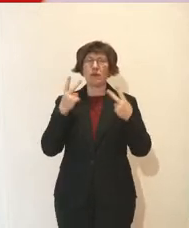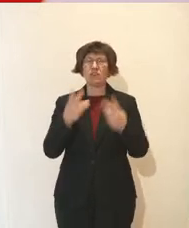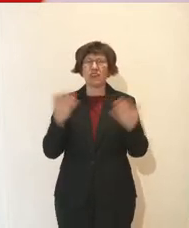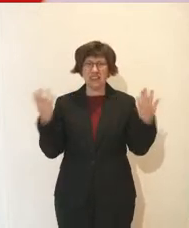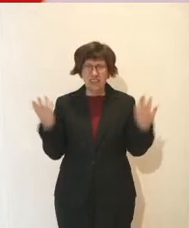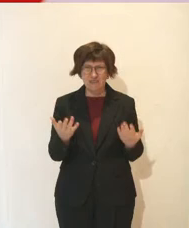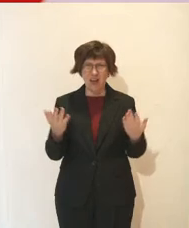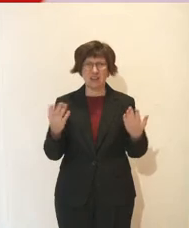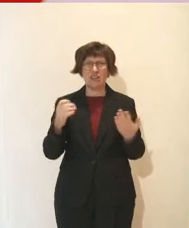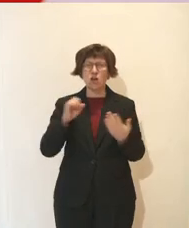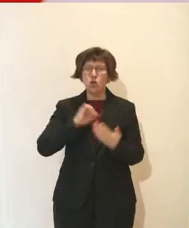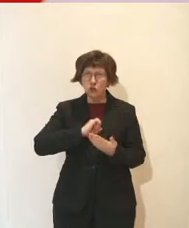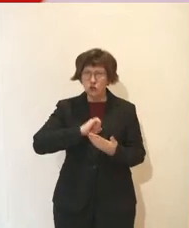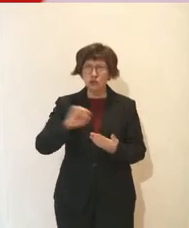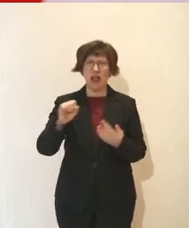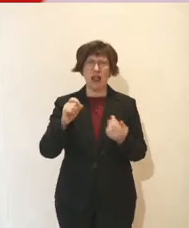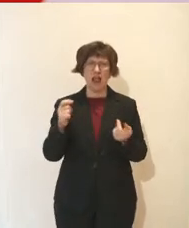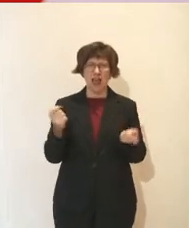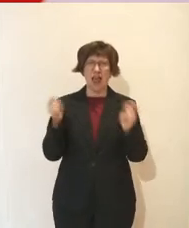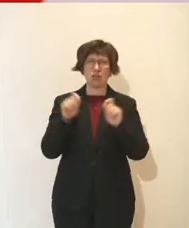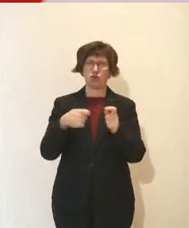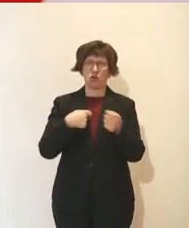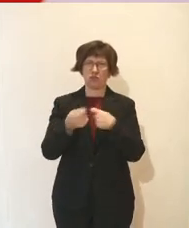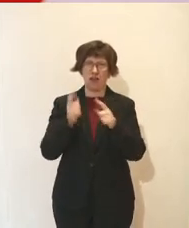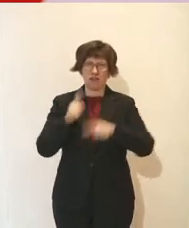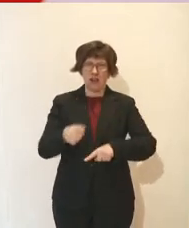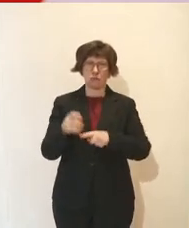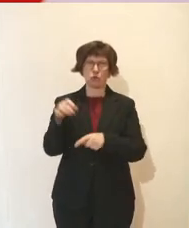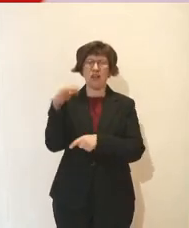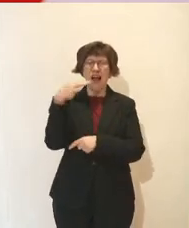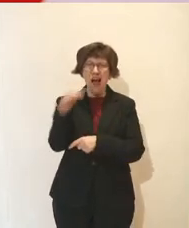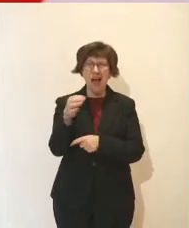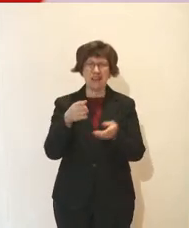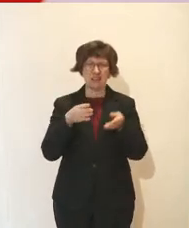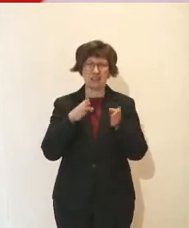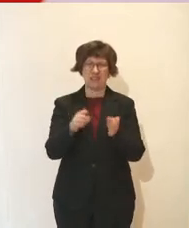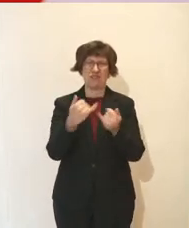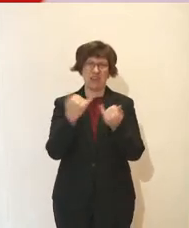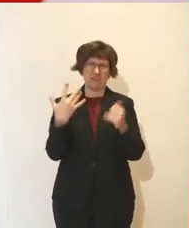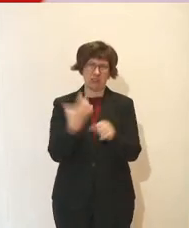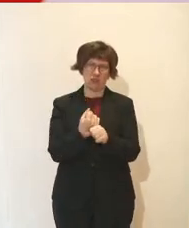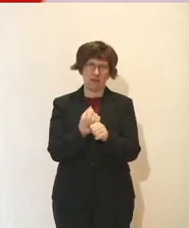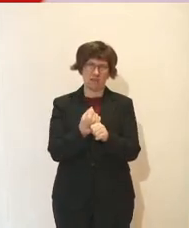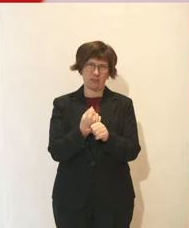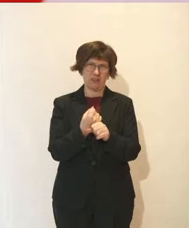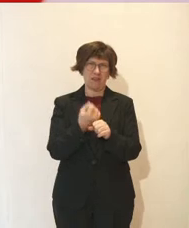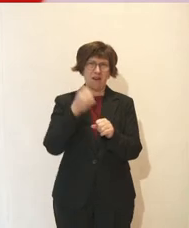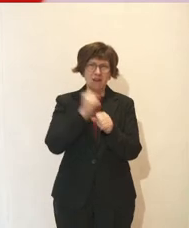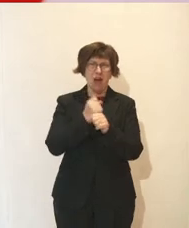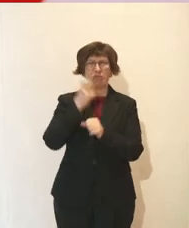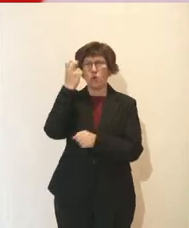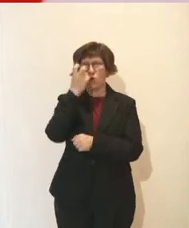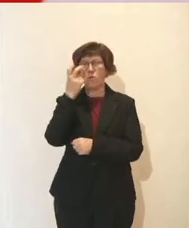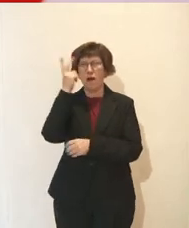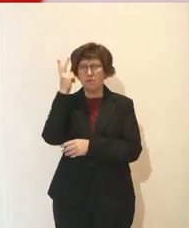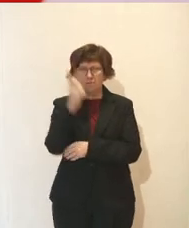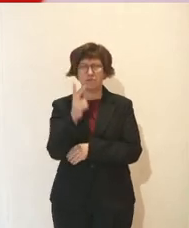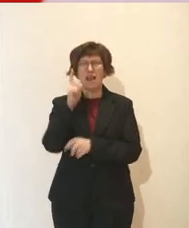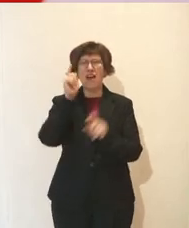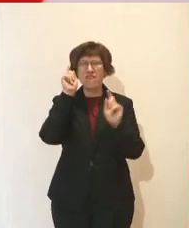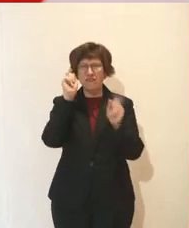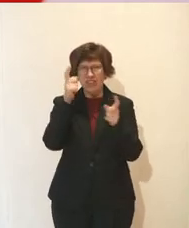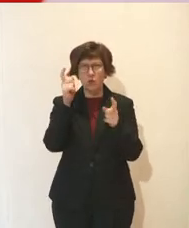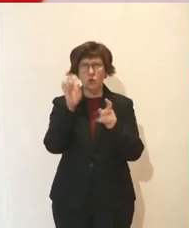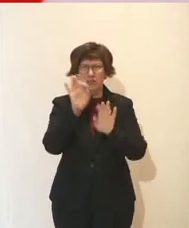dass wir aber schnell und entschlossen handeln denn das ist der einzige weg wie wir es jetzt hinbekommen können dafür sorge zu tragen dass das virus